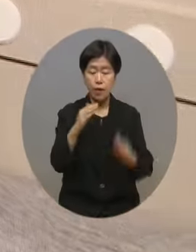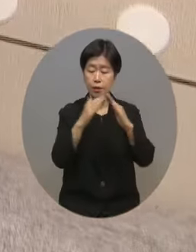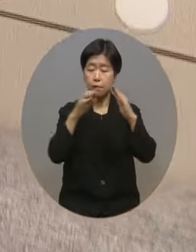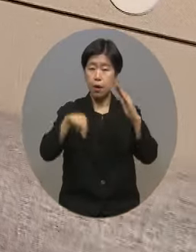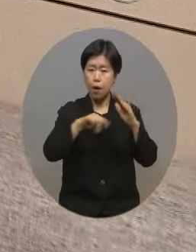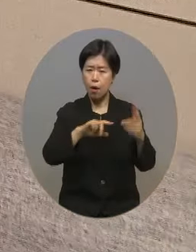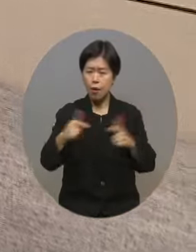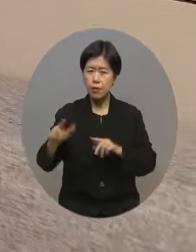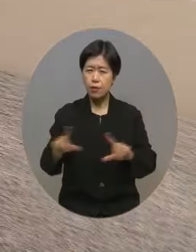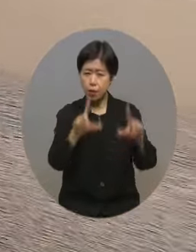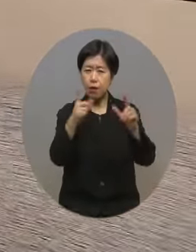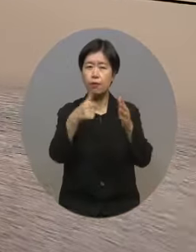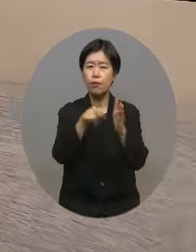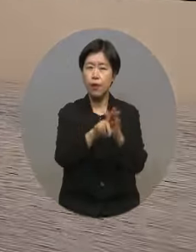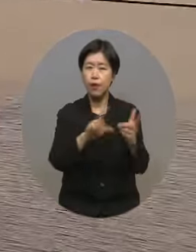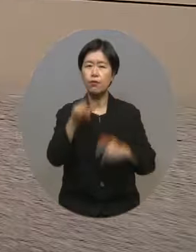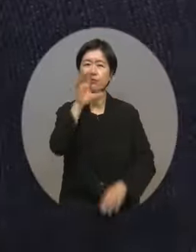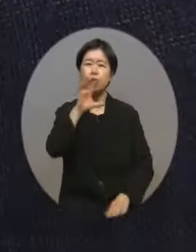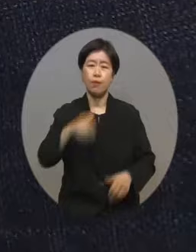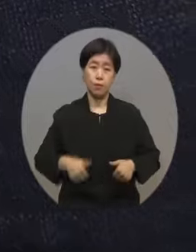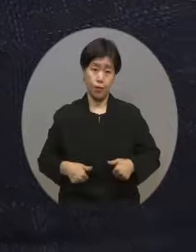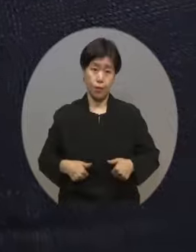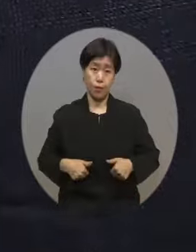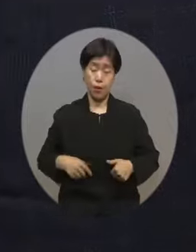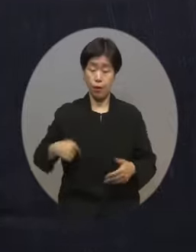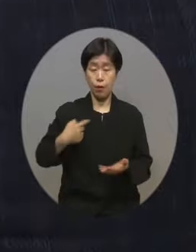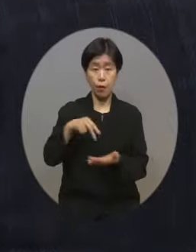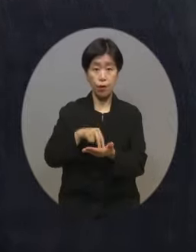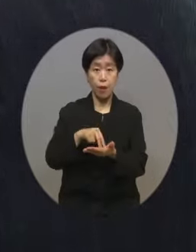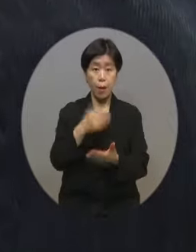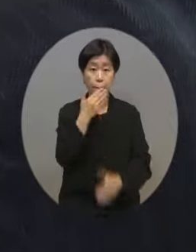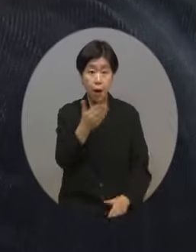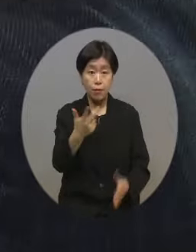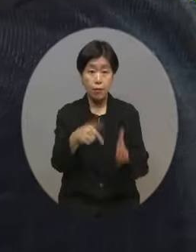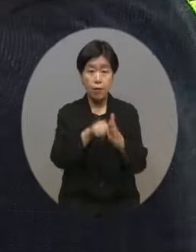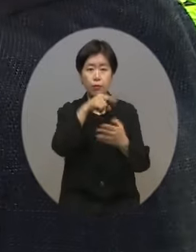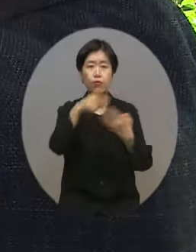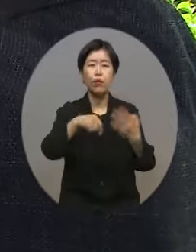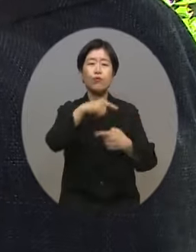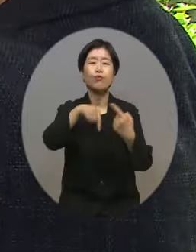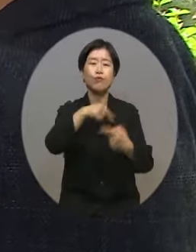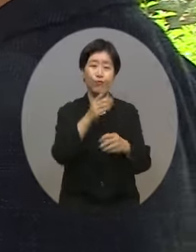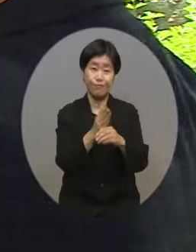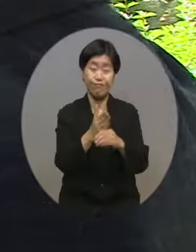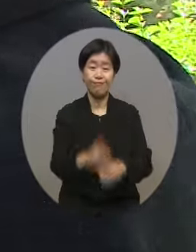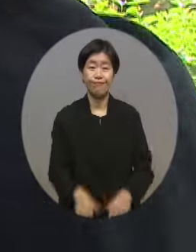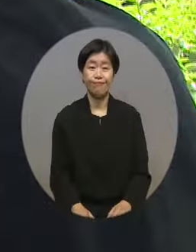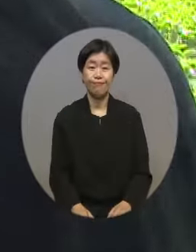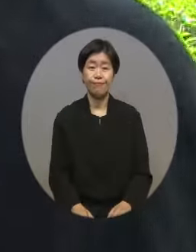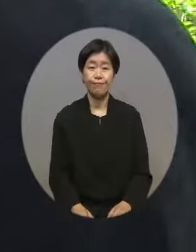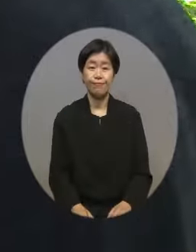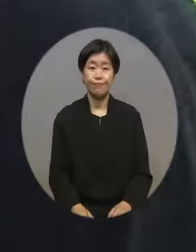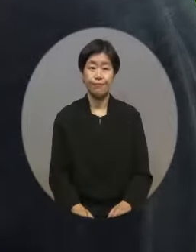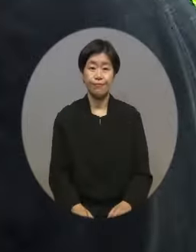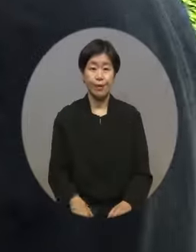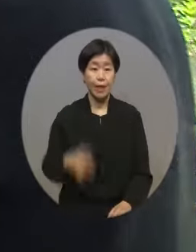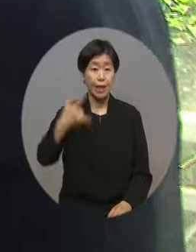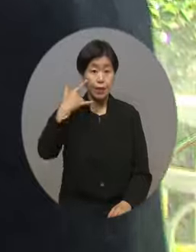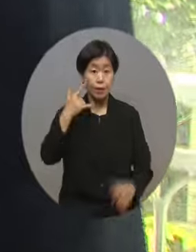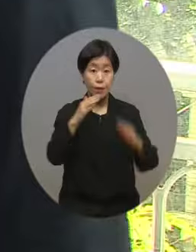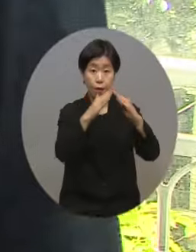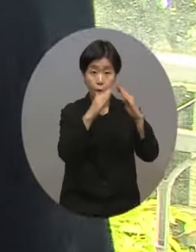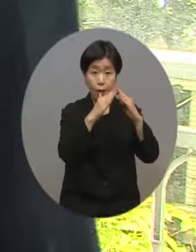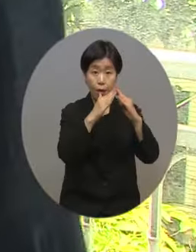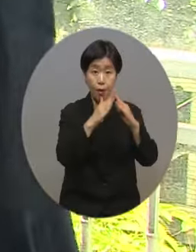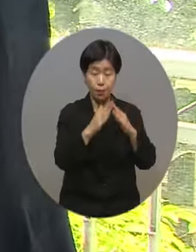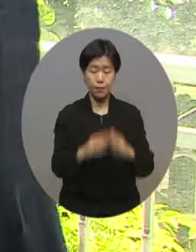일상생활 훈련 등 시청각 장애인들이 독립할 수 있기 위한 프로그램들이 운영되고 있습니다. 헬렌 켈러 홈은